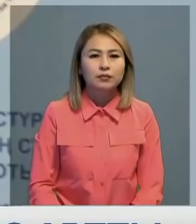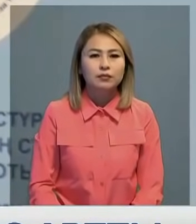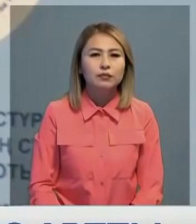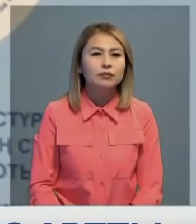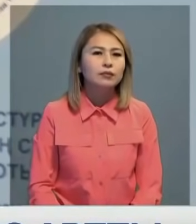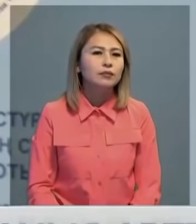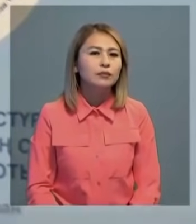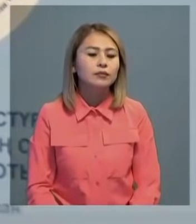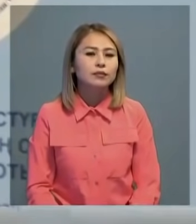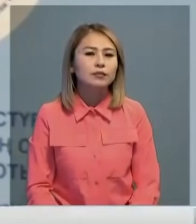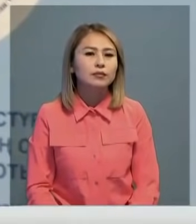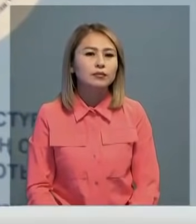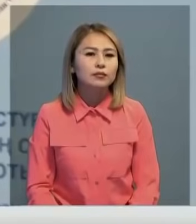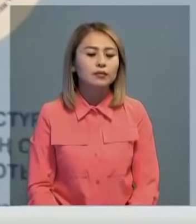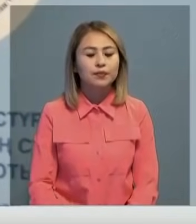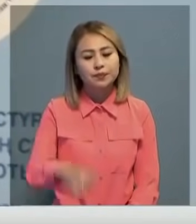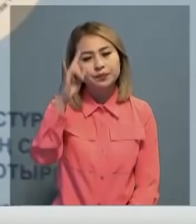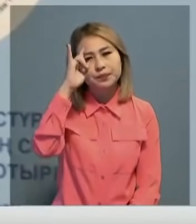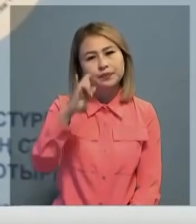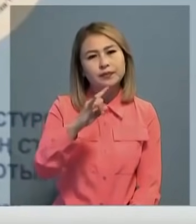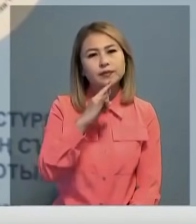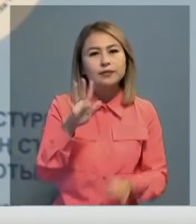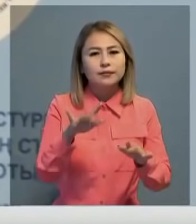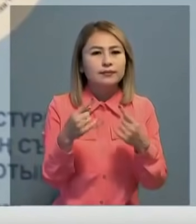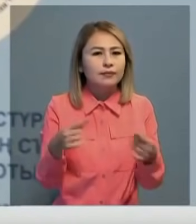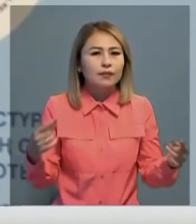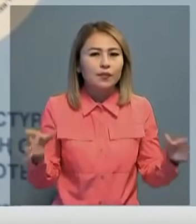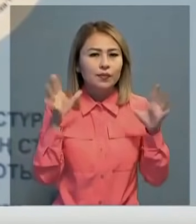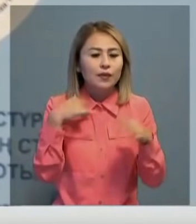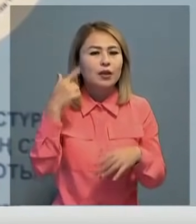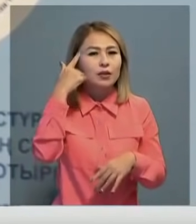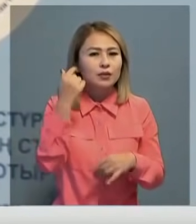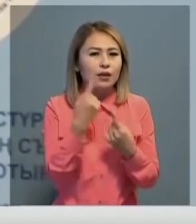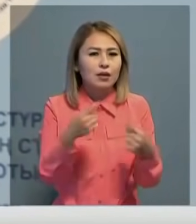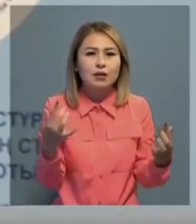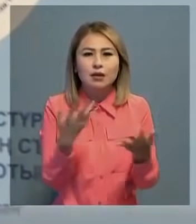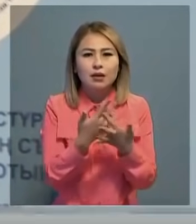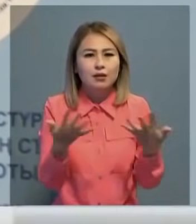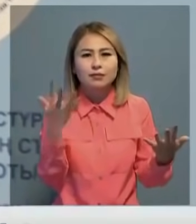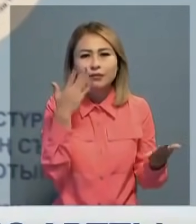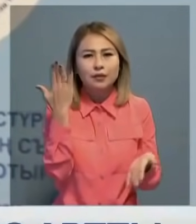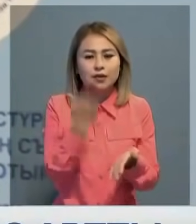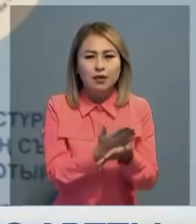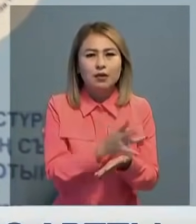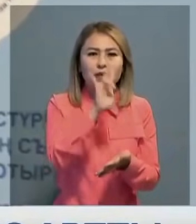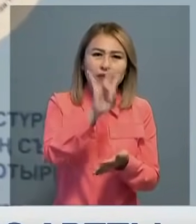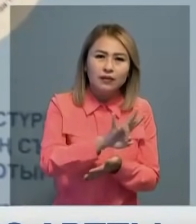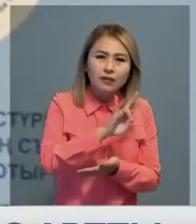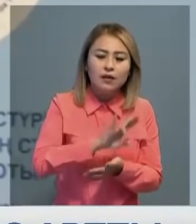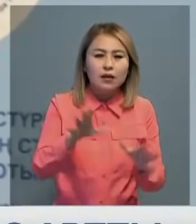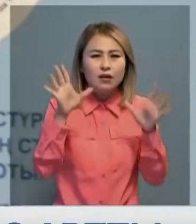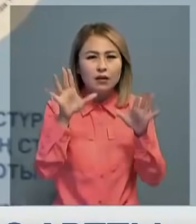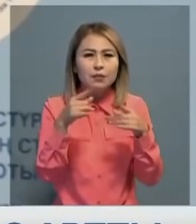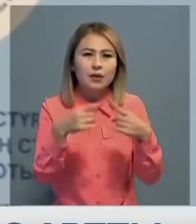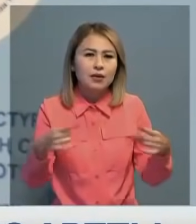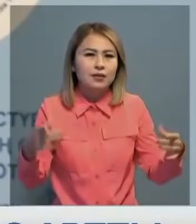Many of the world's religions. Қазақстанда түрлі дін өкілдері бар екенін білемін. Соның ішінде протестанттық, католик және православияны